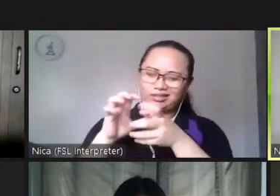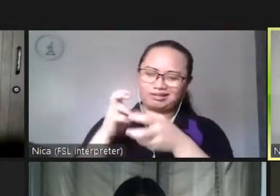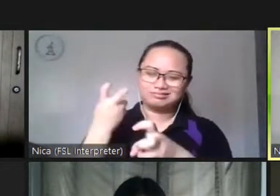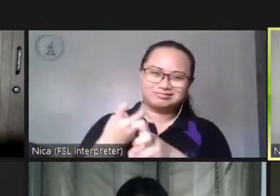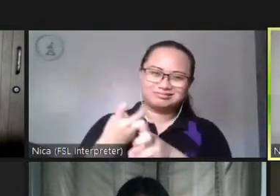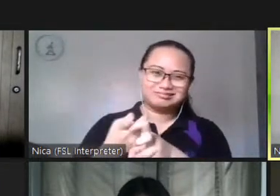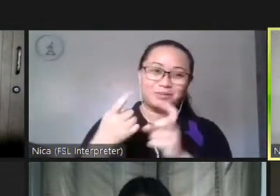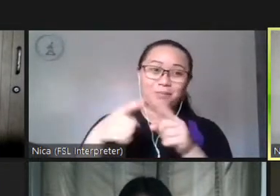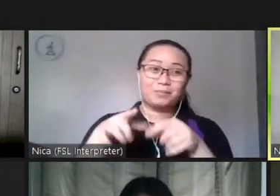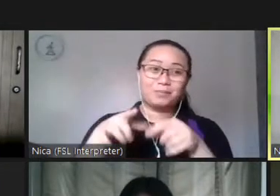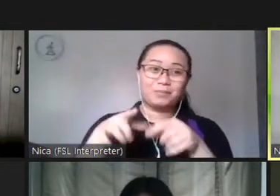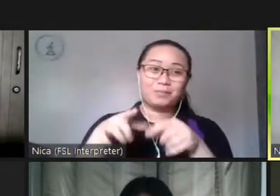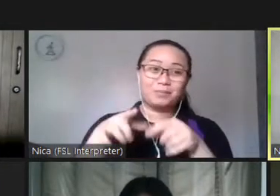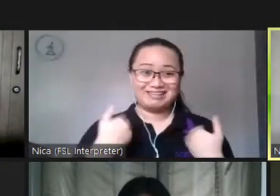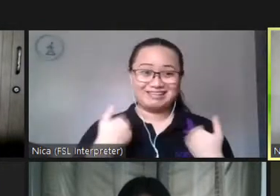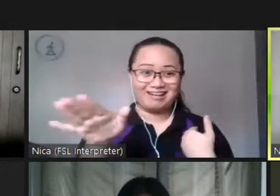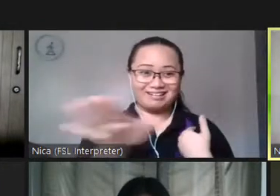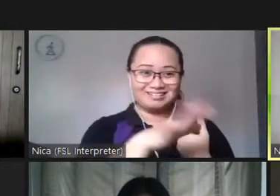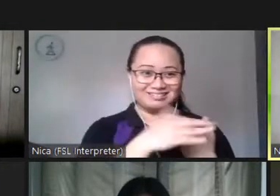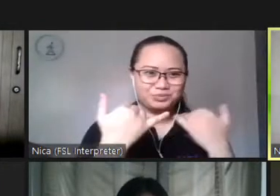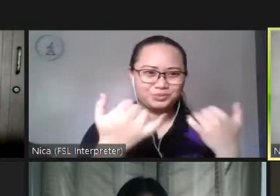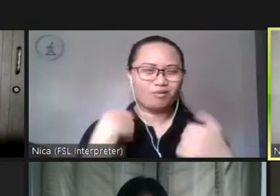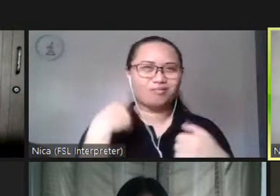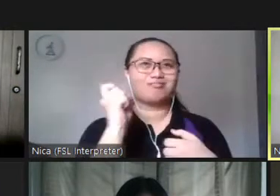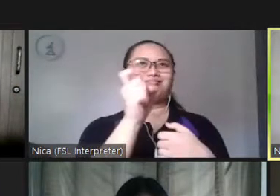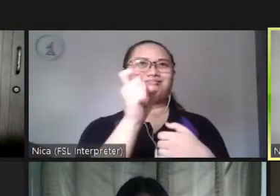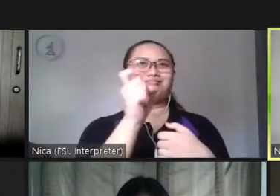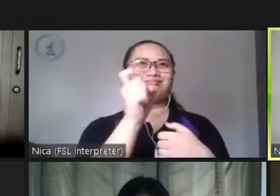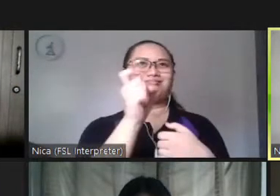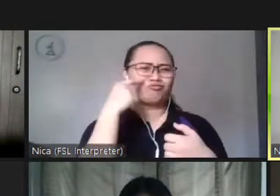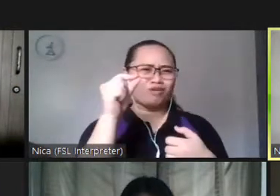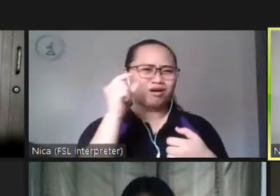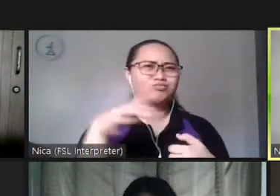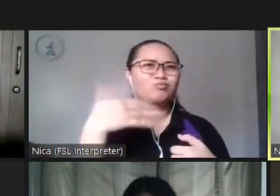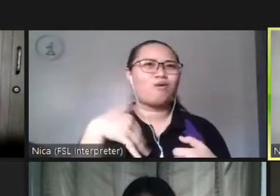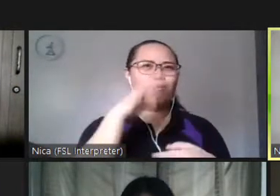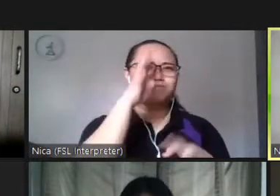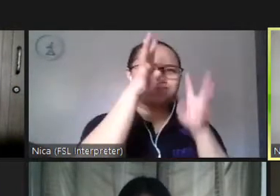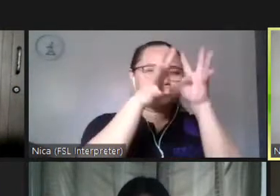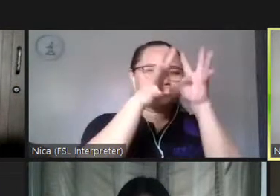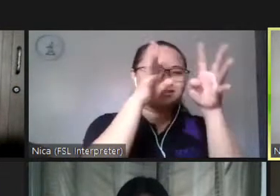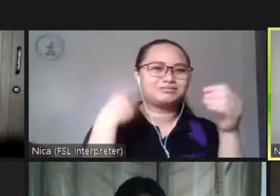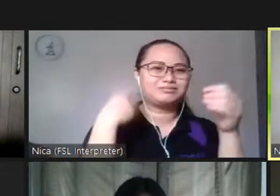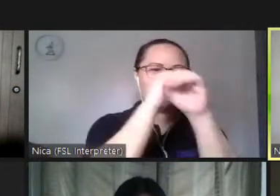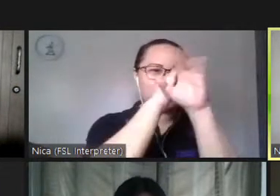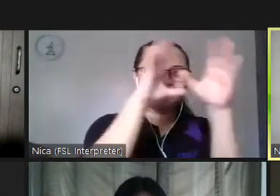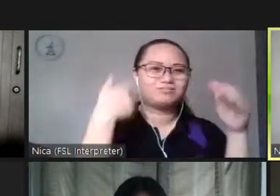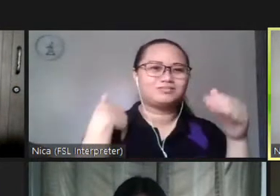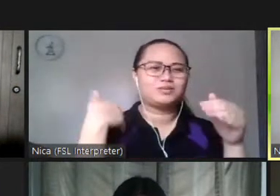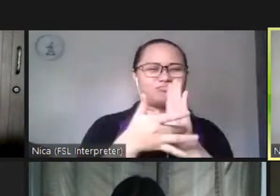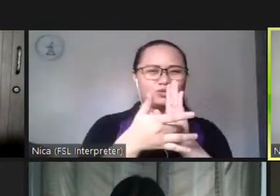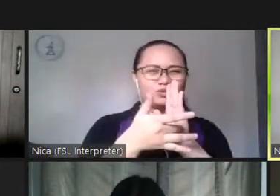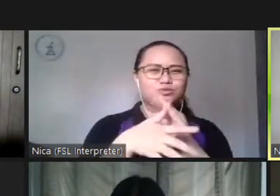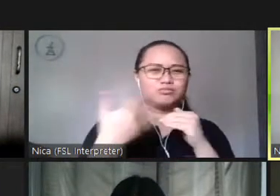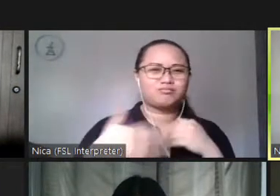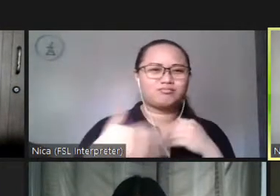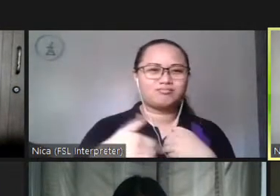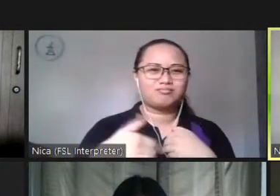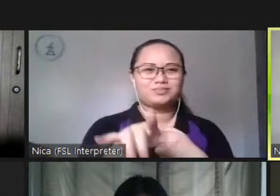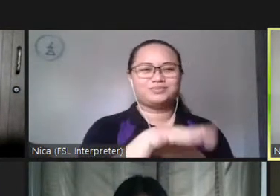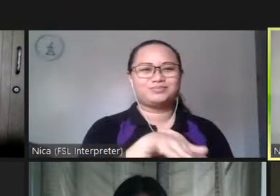young participants, talaga ang bilis nila matuto, very innovative, yun, technology. Like, we had participants